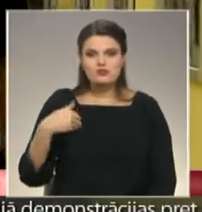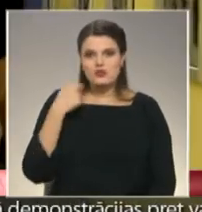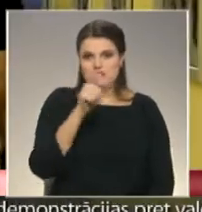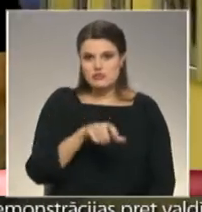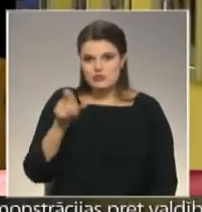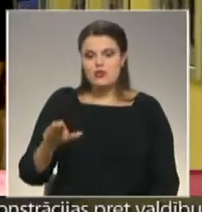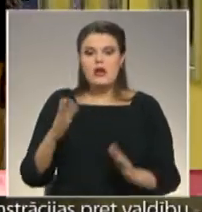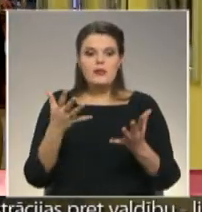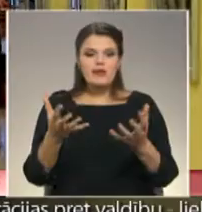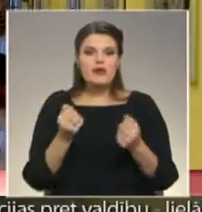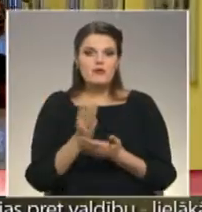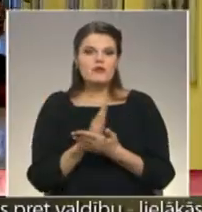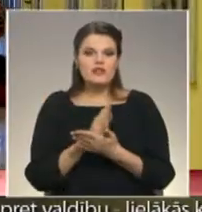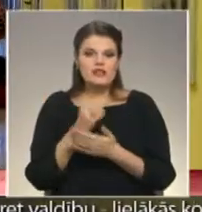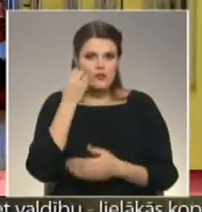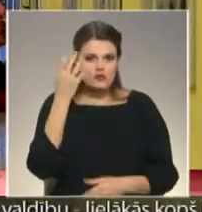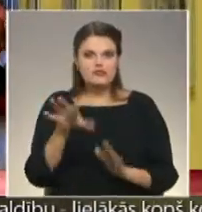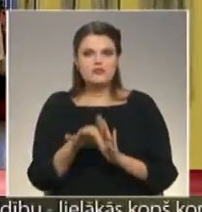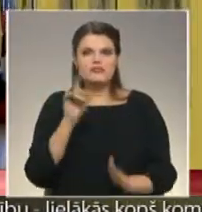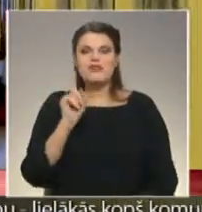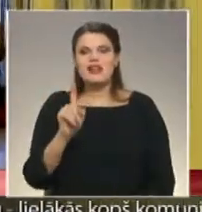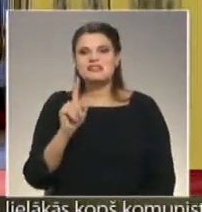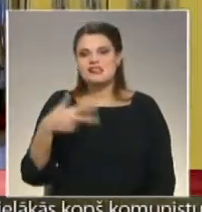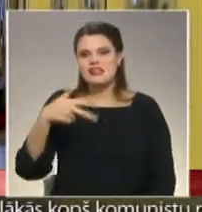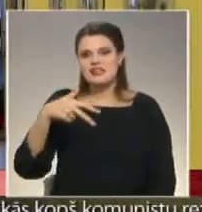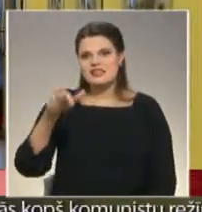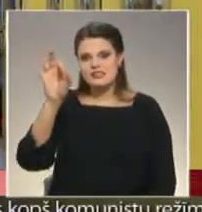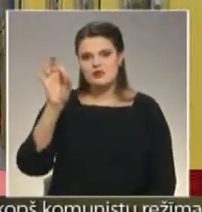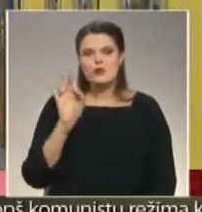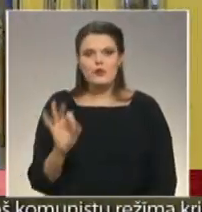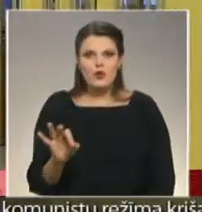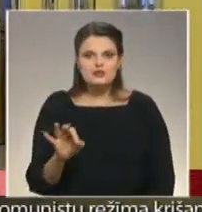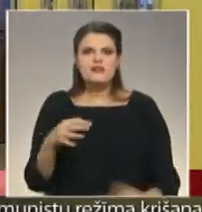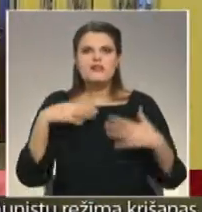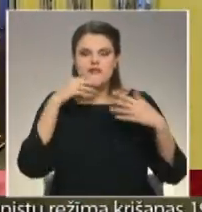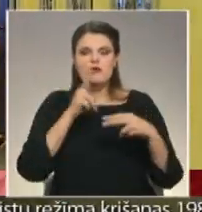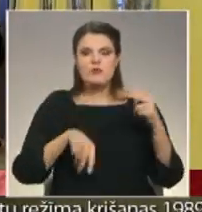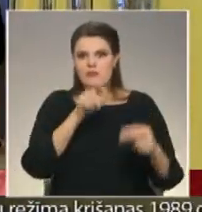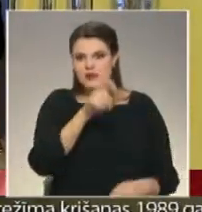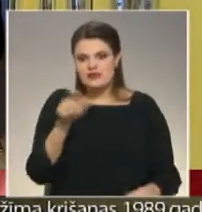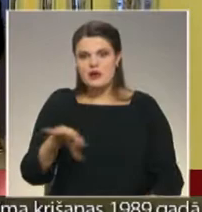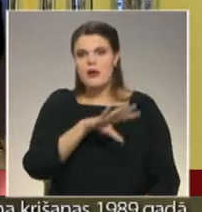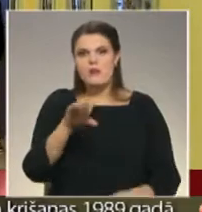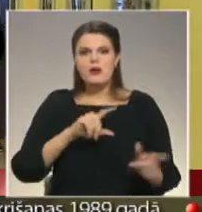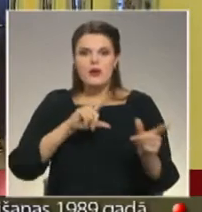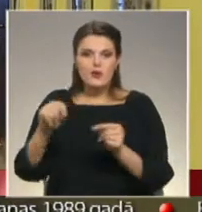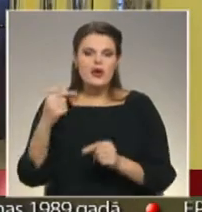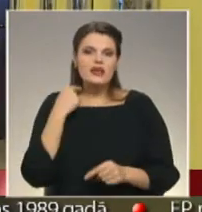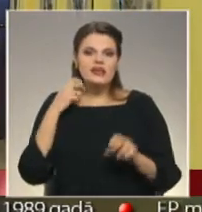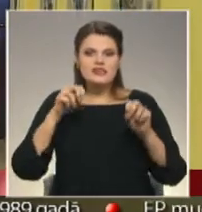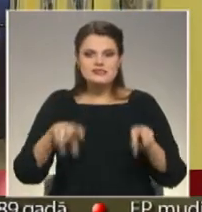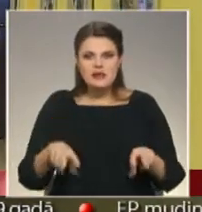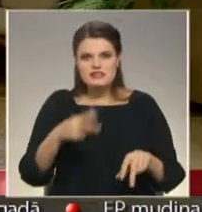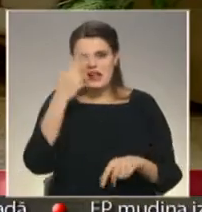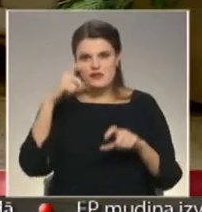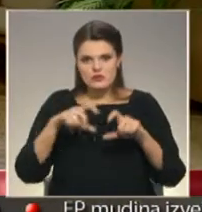izglītību savā skolā izvēlas vien ap 30% 9. Klašu beidzēju. Pārējie dodas uz profesionālajām skolām vai Rīgas